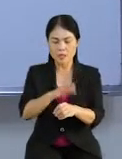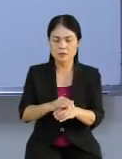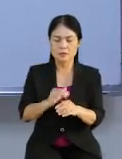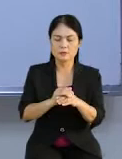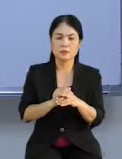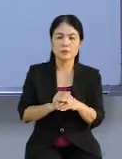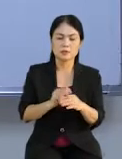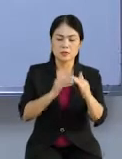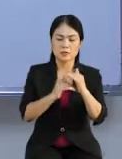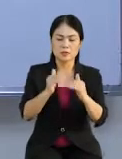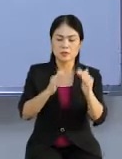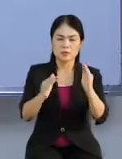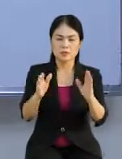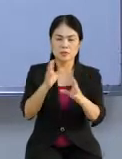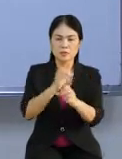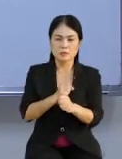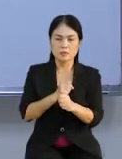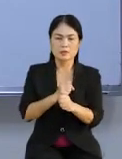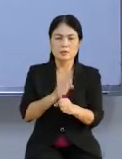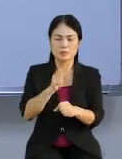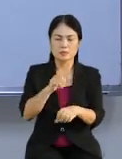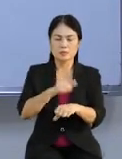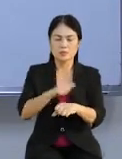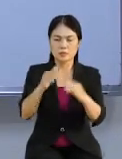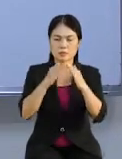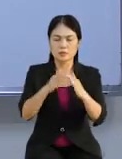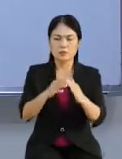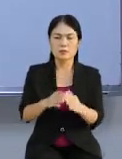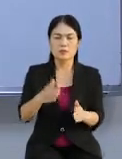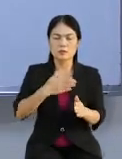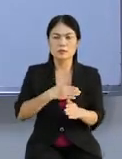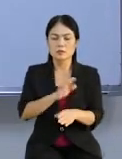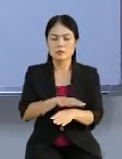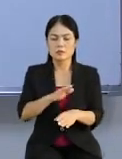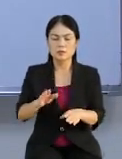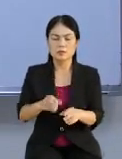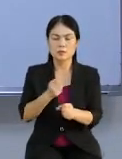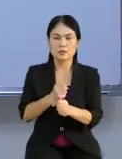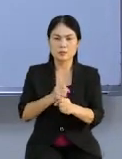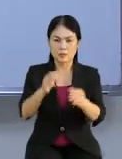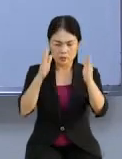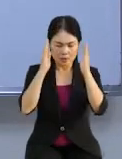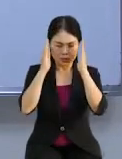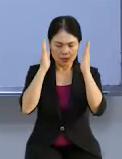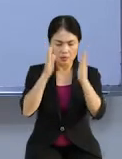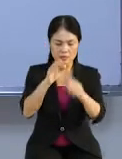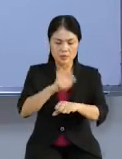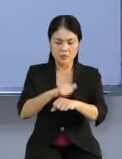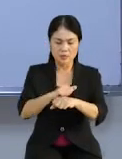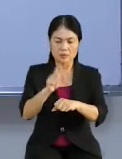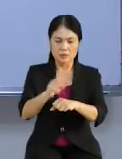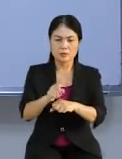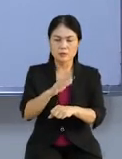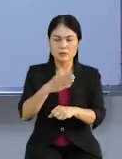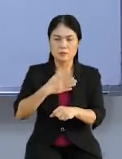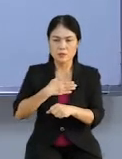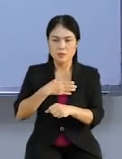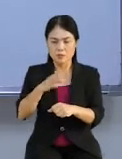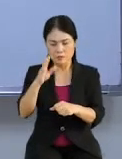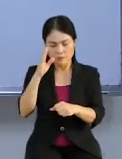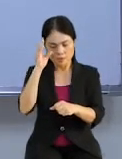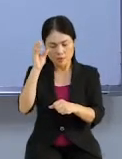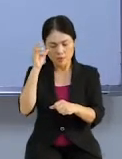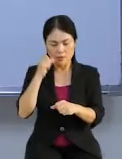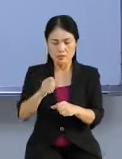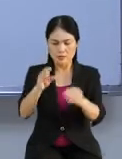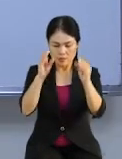ổn ổn ổn ổn ổn ổn ổn ổn ổn ổn ổn ổn ổn ổn ổn ổn ổn ổn ổn ổn ổn ổn ổn ổn ổn ổn ổn ổn ổn ổn ổn ổn ổn ổn ổn ổn ổn ổn ổn